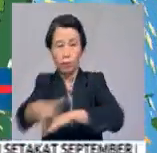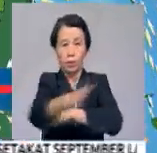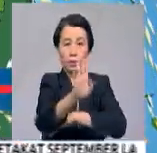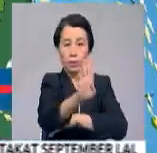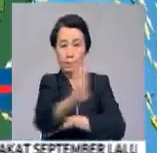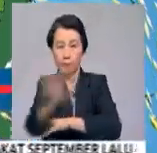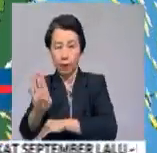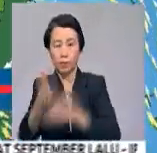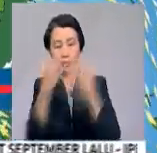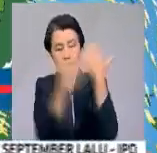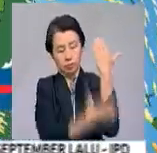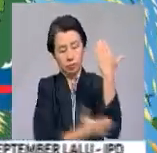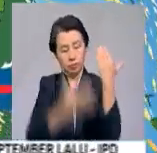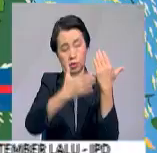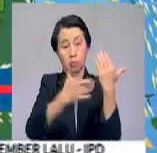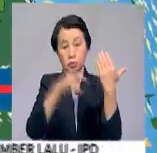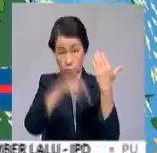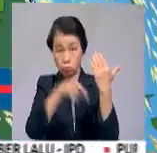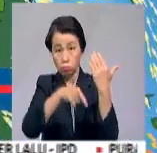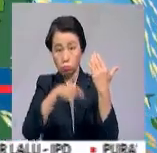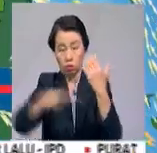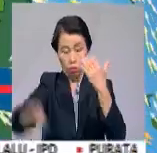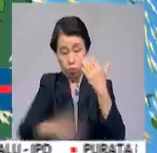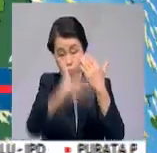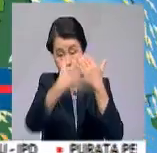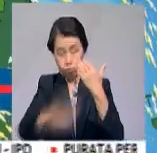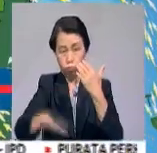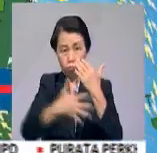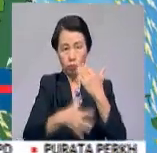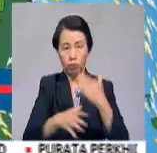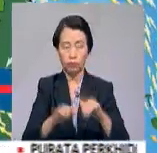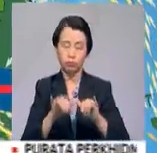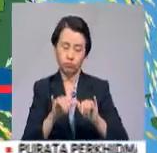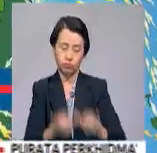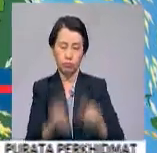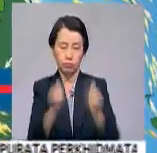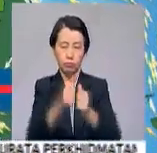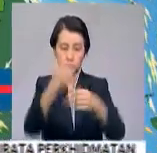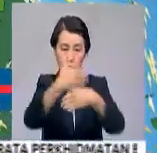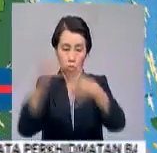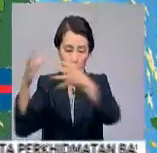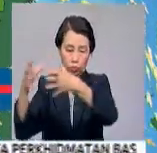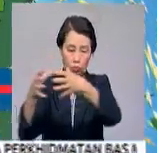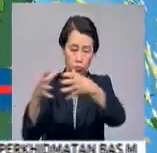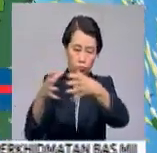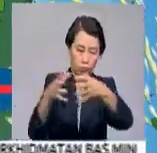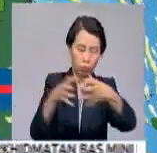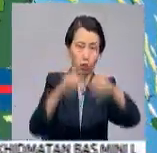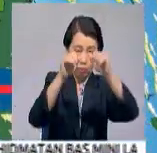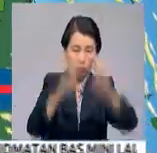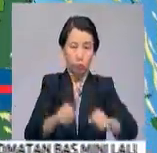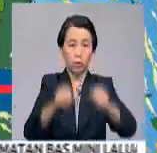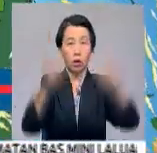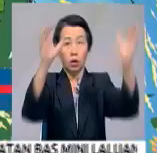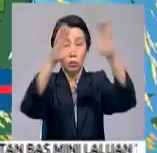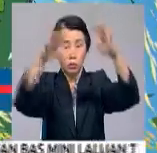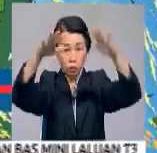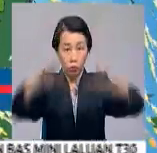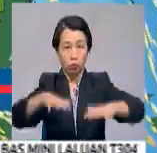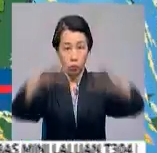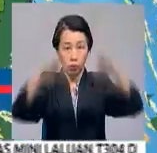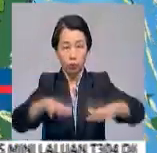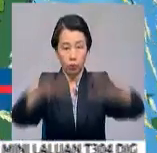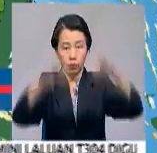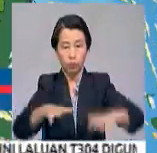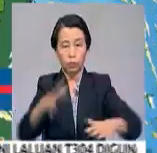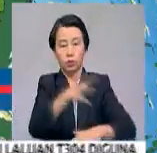barat semenanjung Malaysia yang mana keadaan ini menunjukkan ianya adalah kondusif bagi pembentukan awan aktif yang boleh membawa kadar cuaca lembap seperti